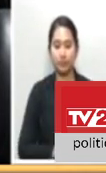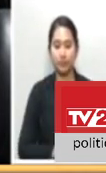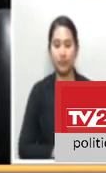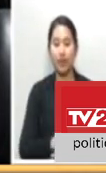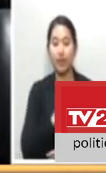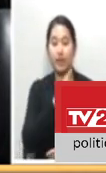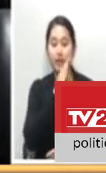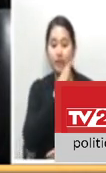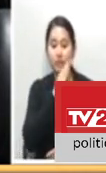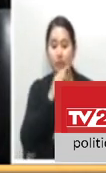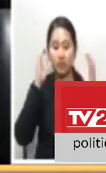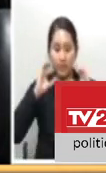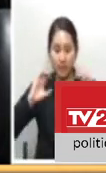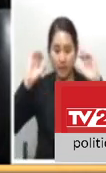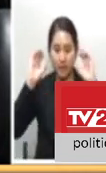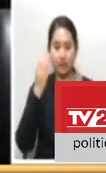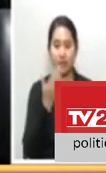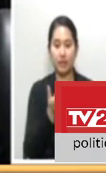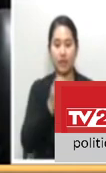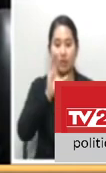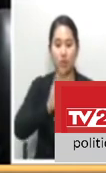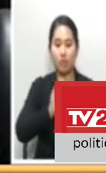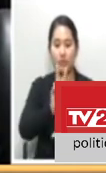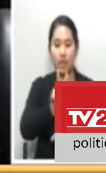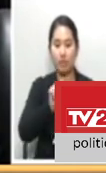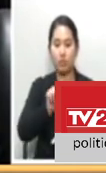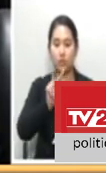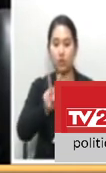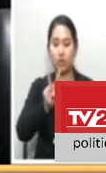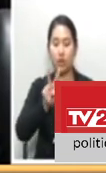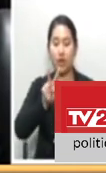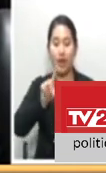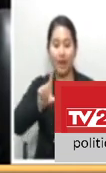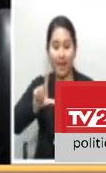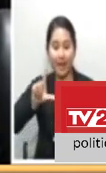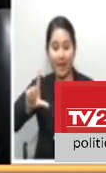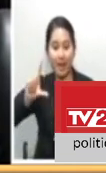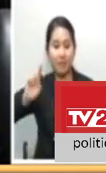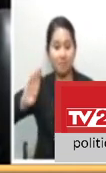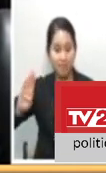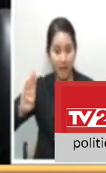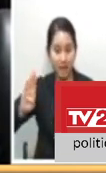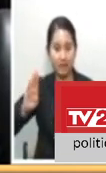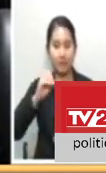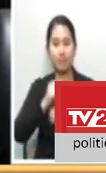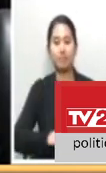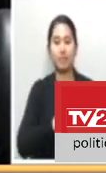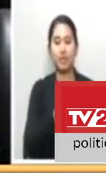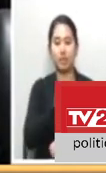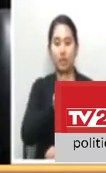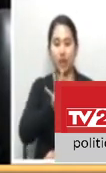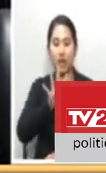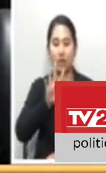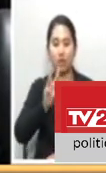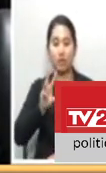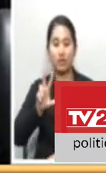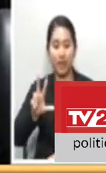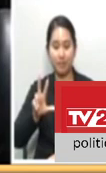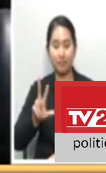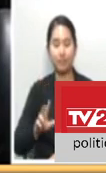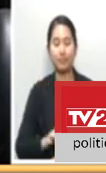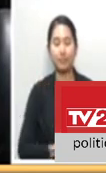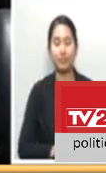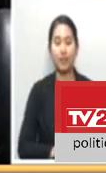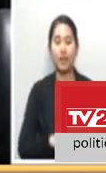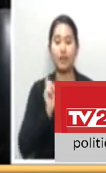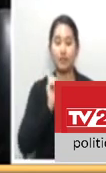ใช้งบประมาณ 3.2 ล้านล้านบาทในปีงบประมาณ2563นี้1